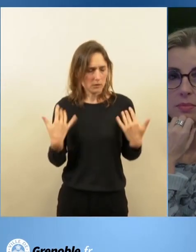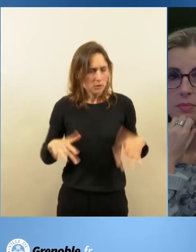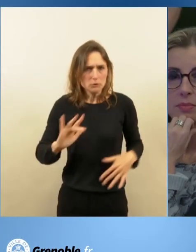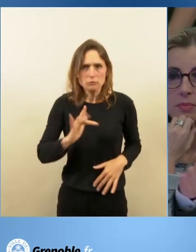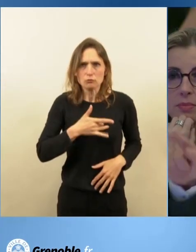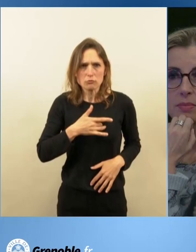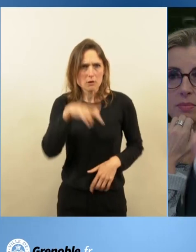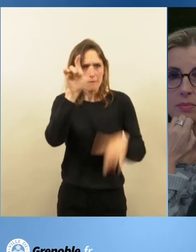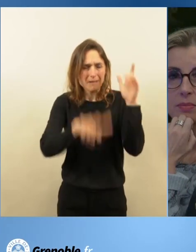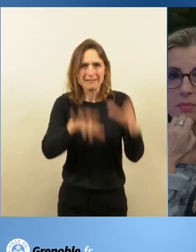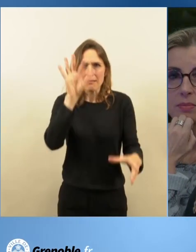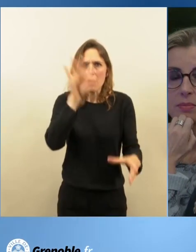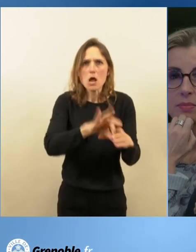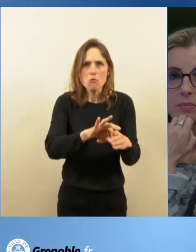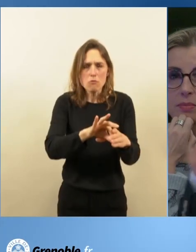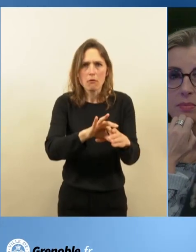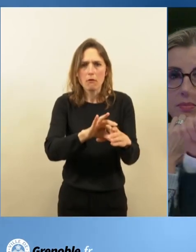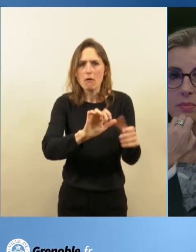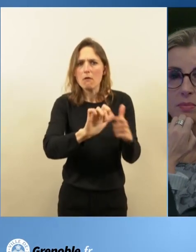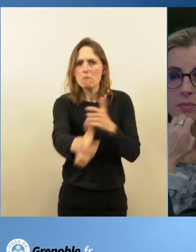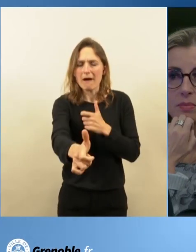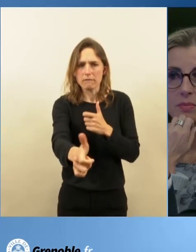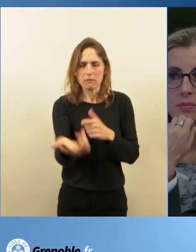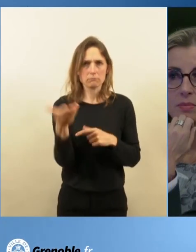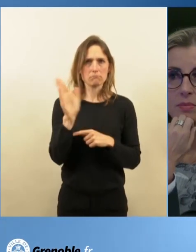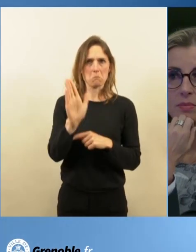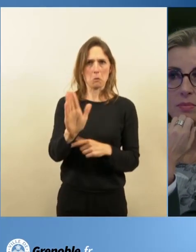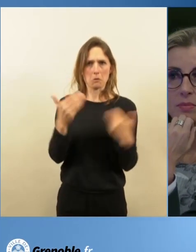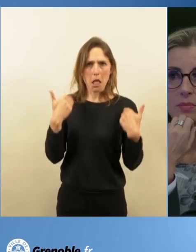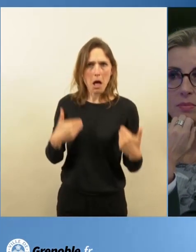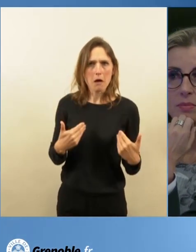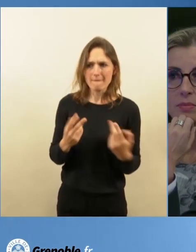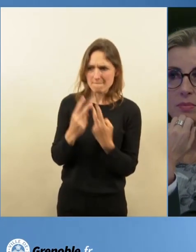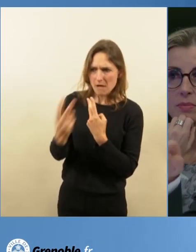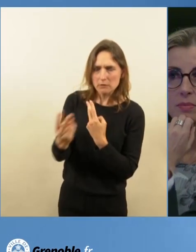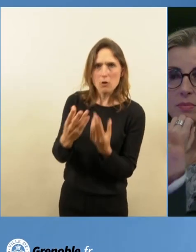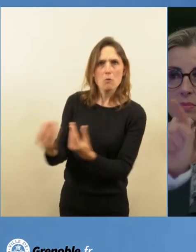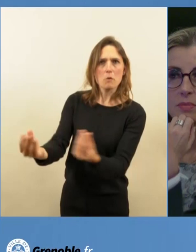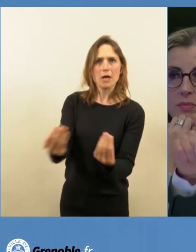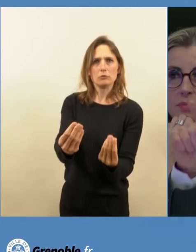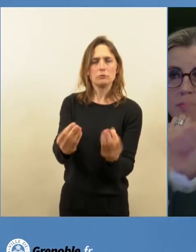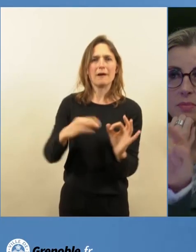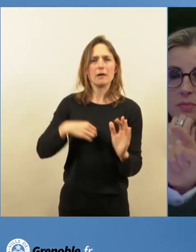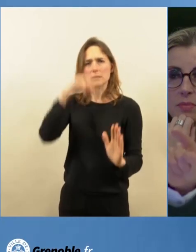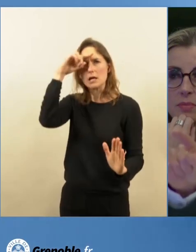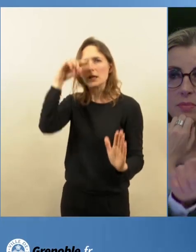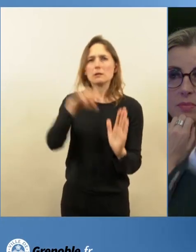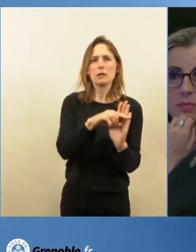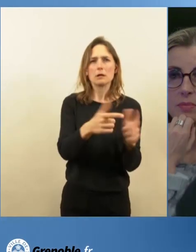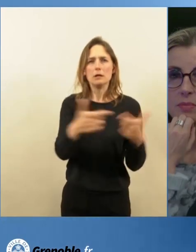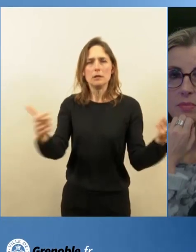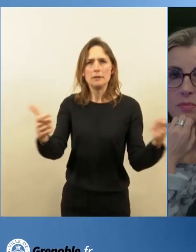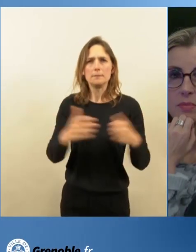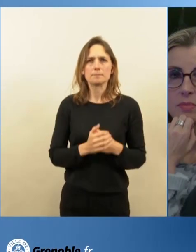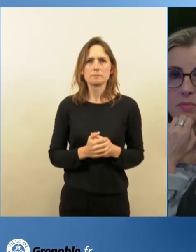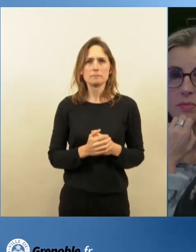soient capables de se présenter quel qu'il se présente à la population en matière d'éthique et du reste et